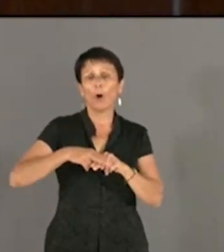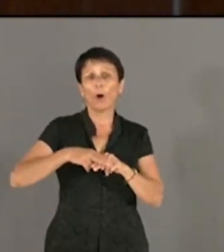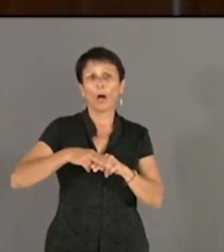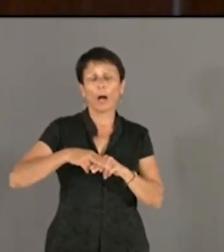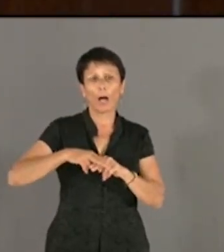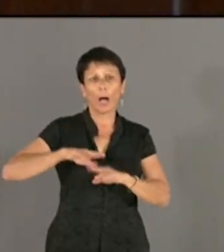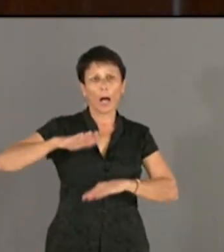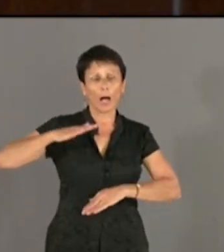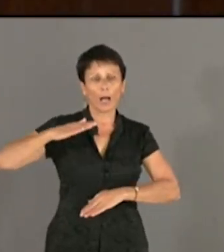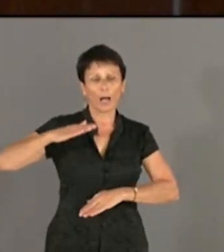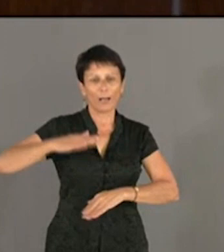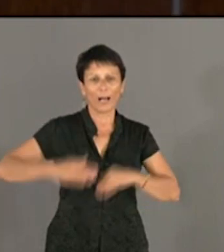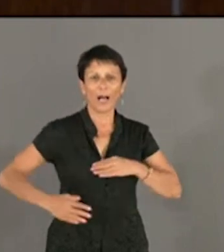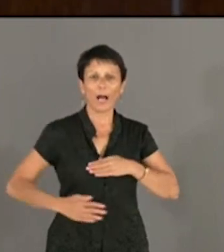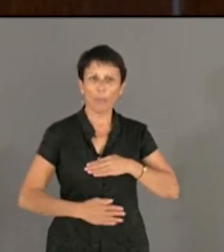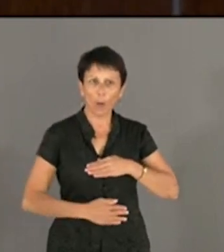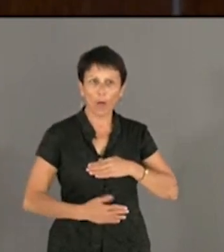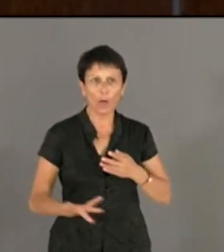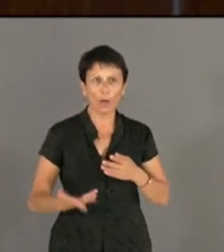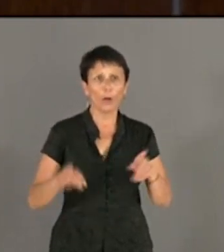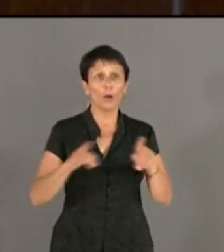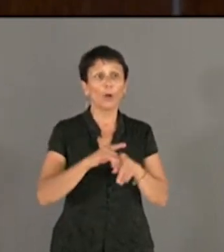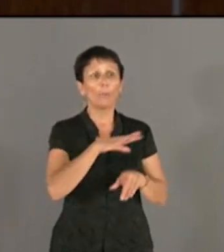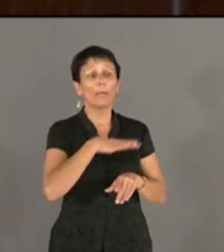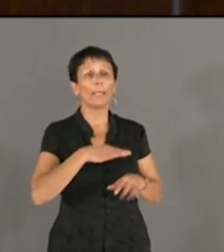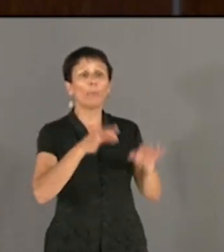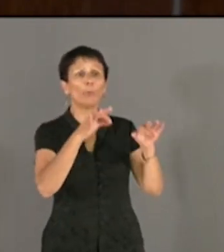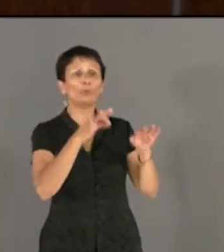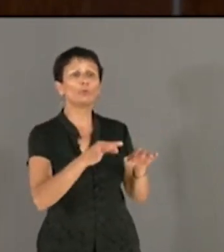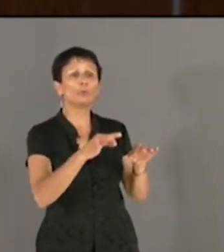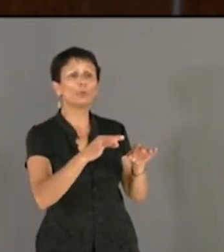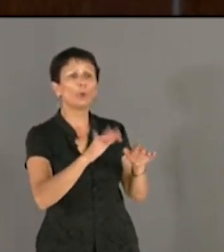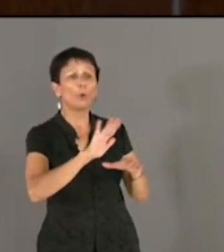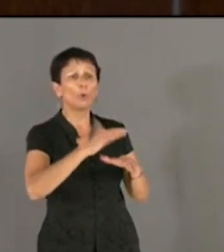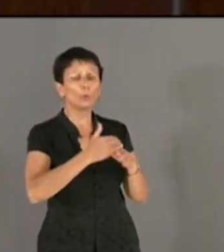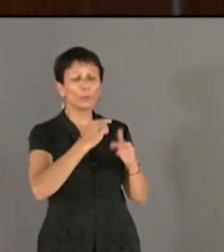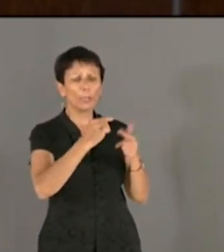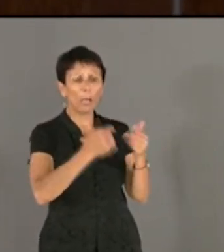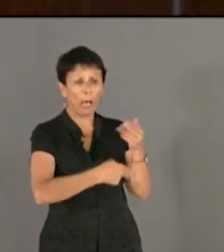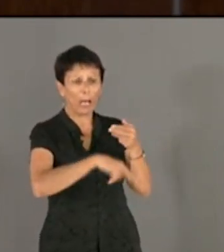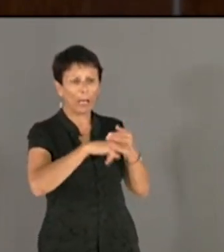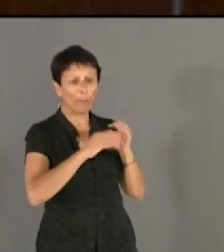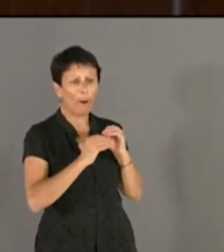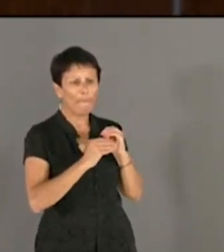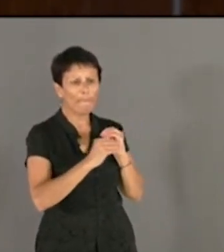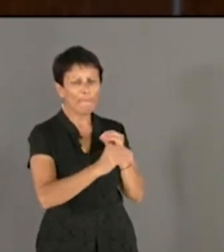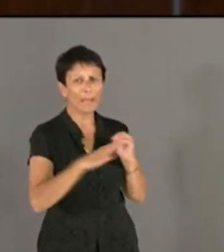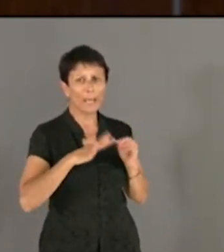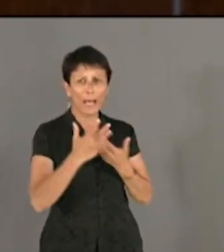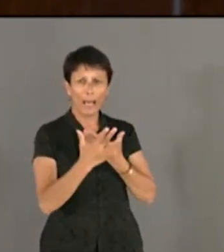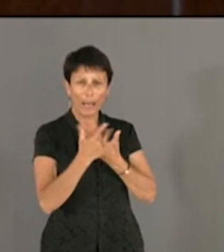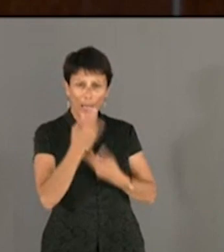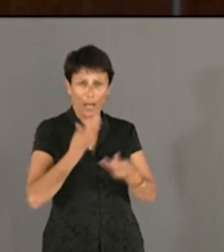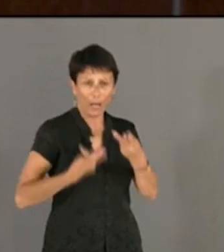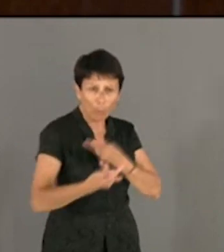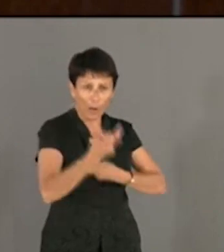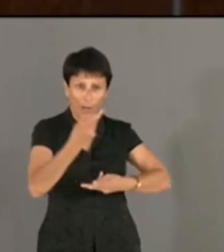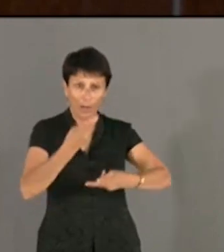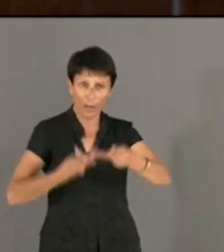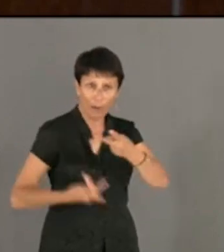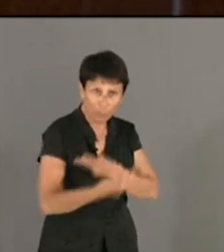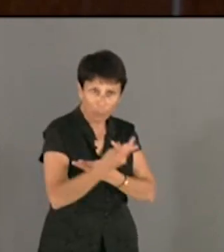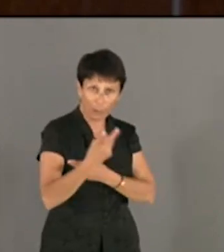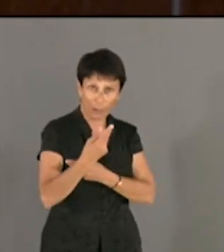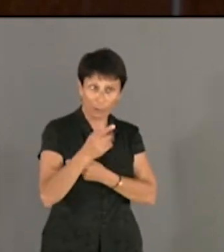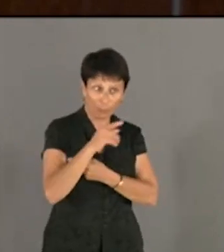comme votre adjointe, Madame Juste, ne m'a pas répondu sur plusieurs dossiers, comme il y a beaucoup de courriers qui vous ont été envoyés, monsieur le maire, et